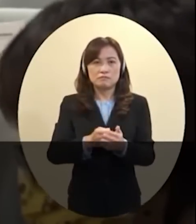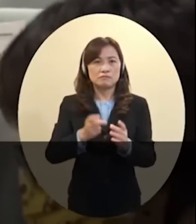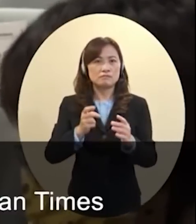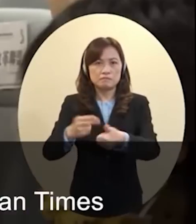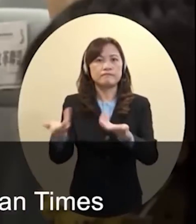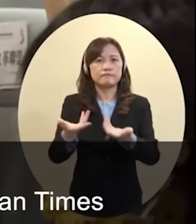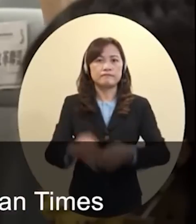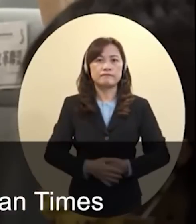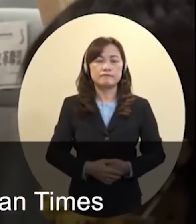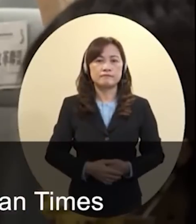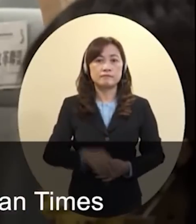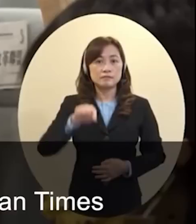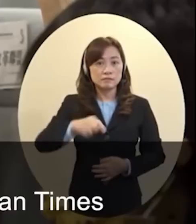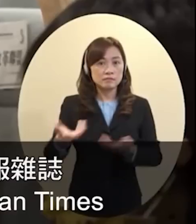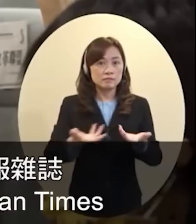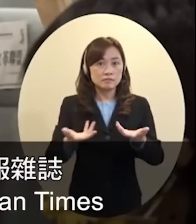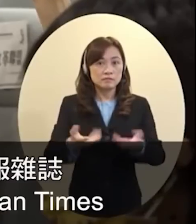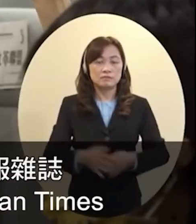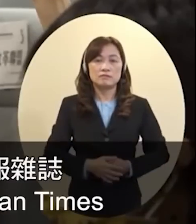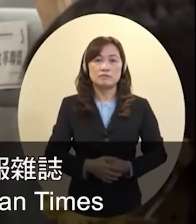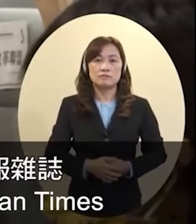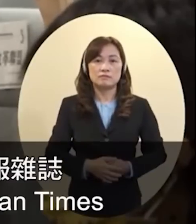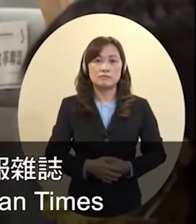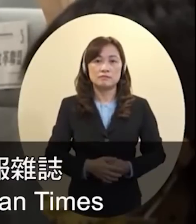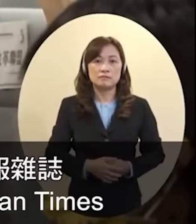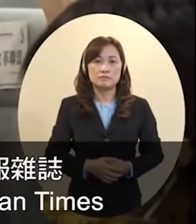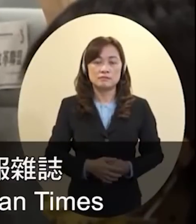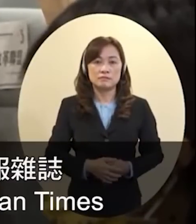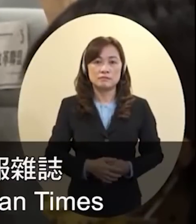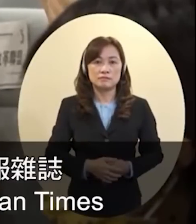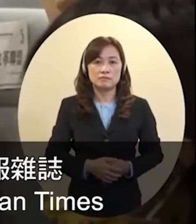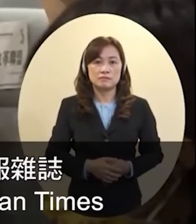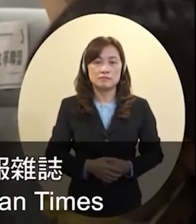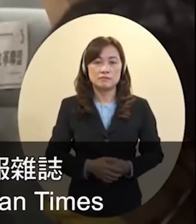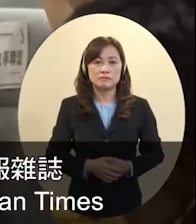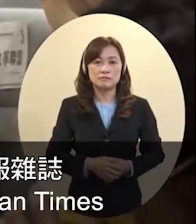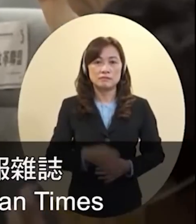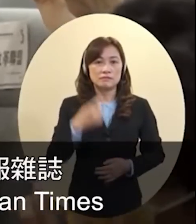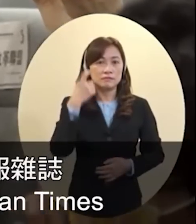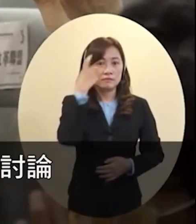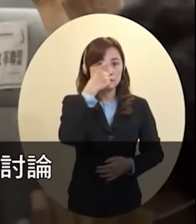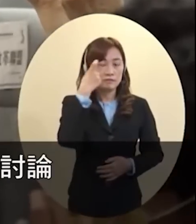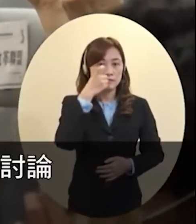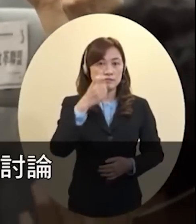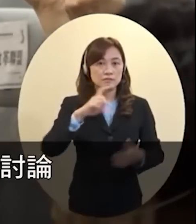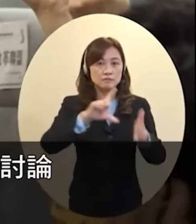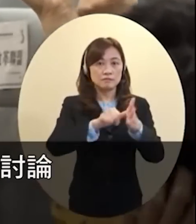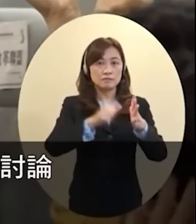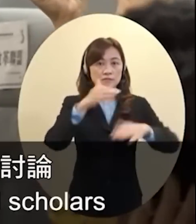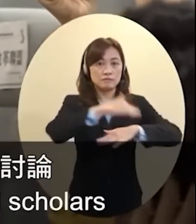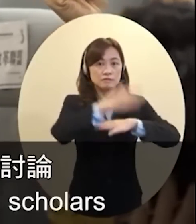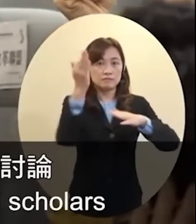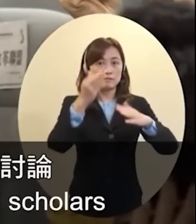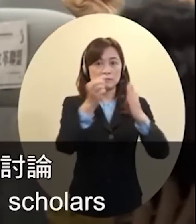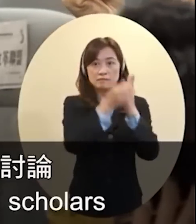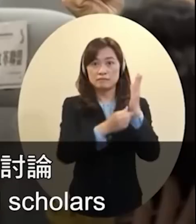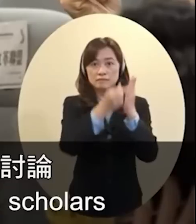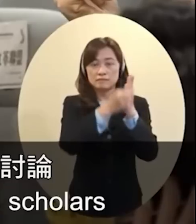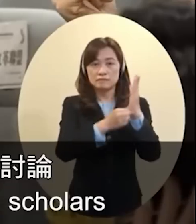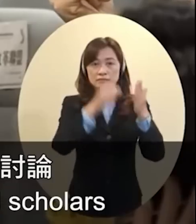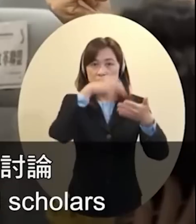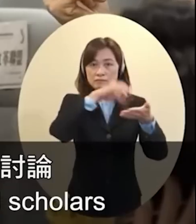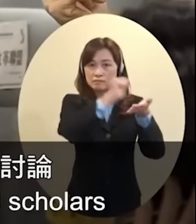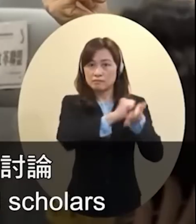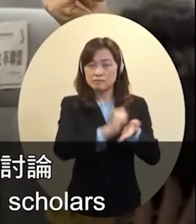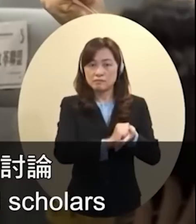害案件。这个案件 ，European Times 就是欧洲这边的时报杂志，对于其实有非常多